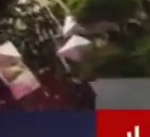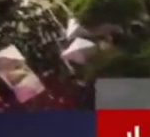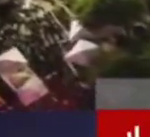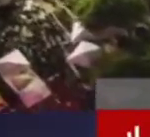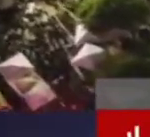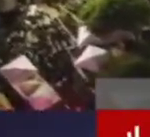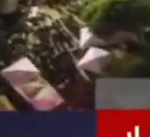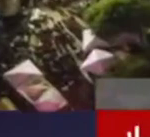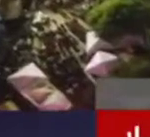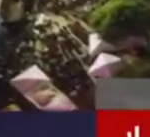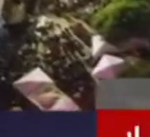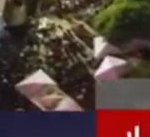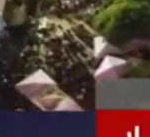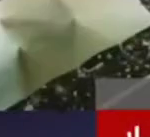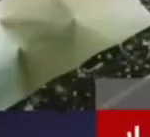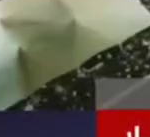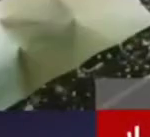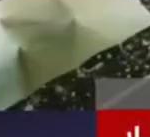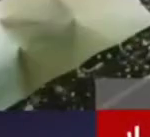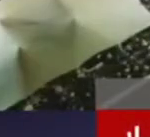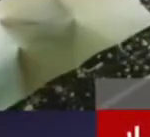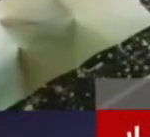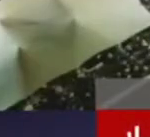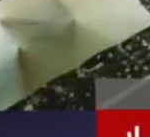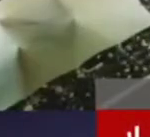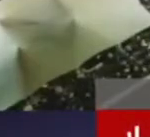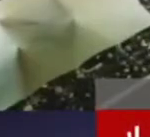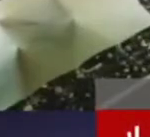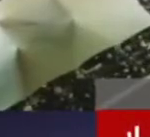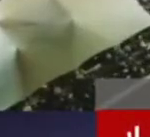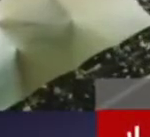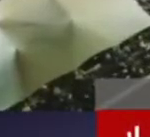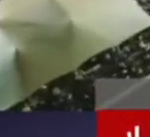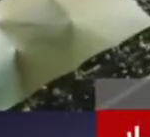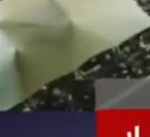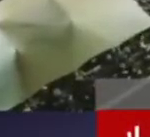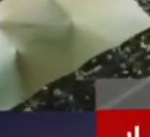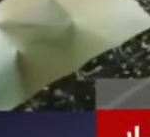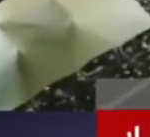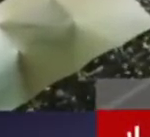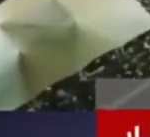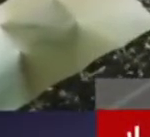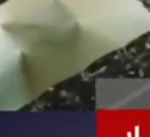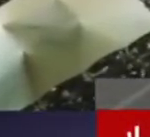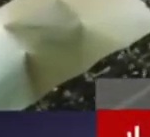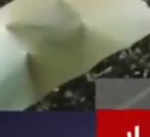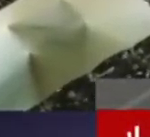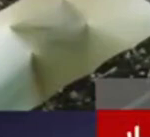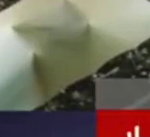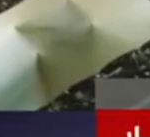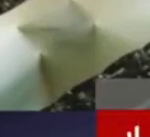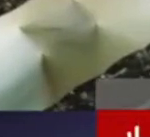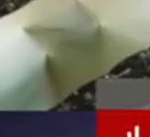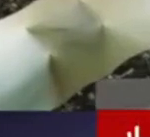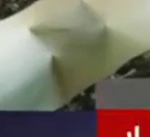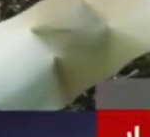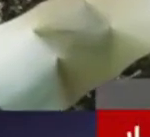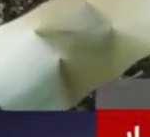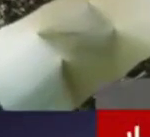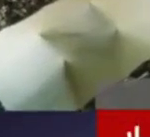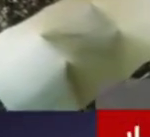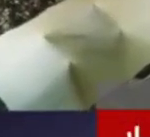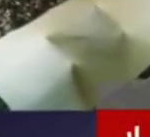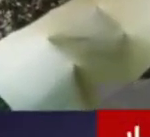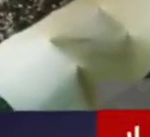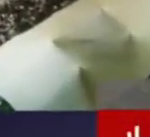الداخليه هو مشرف جدا انا اعبر عن تقديري لكل قاده